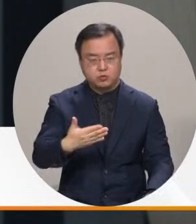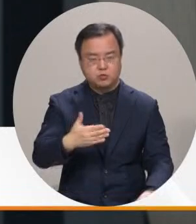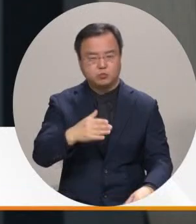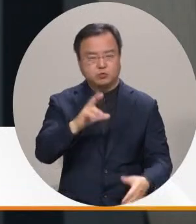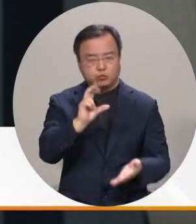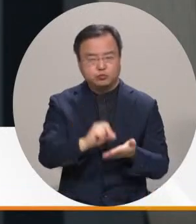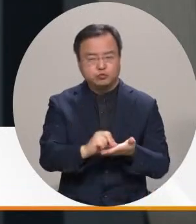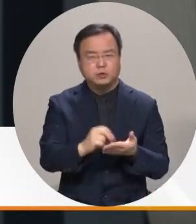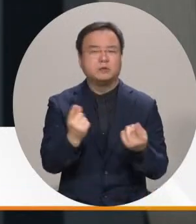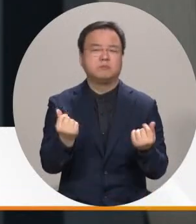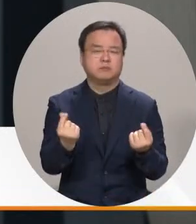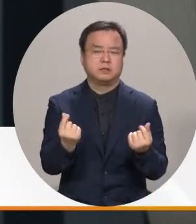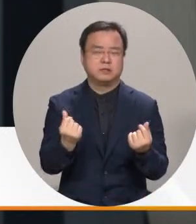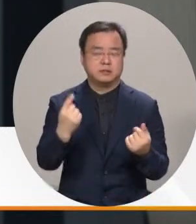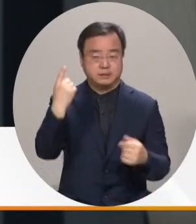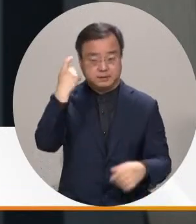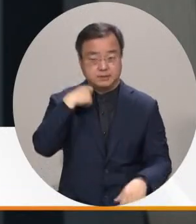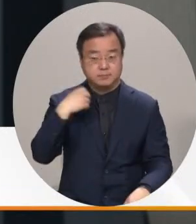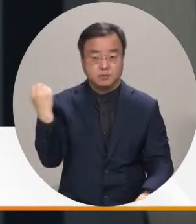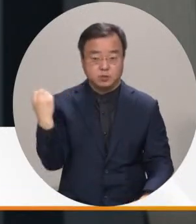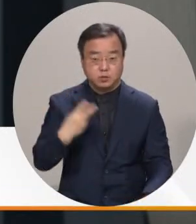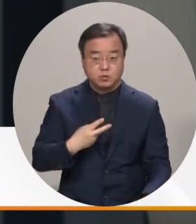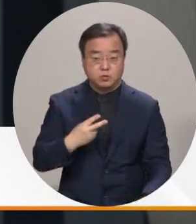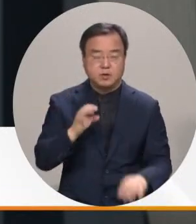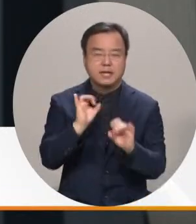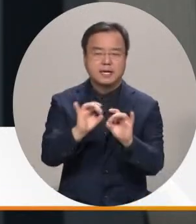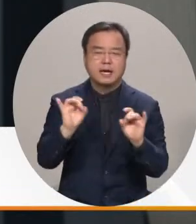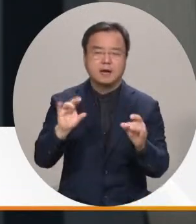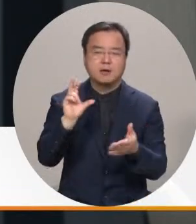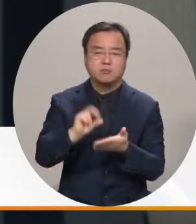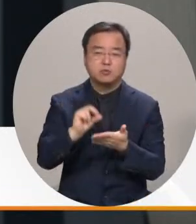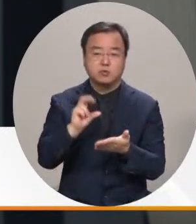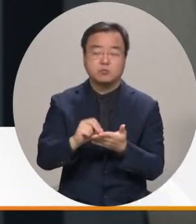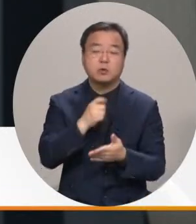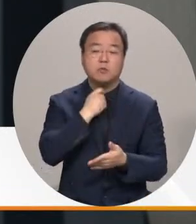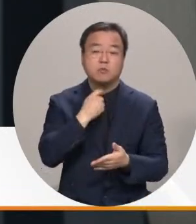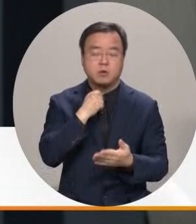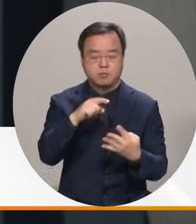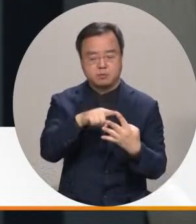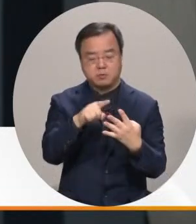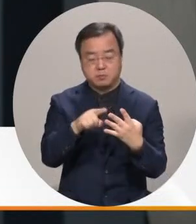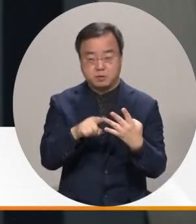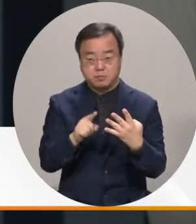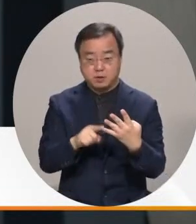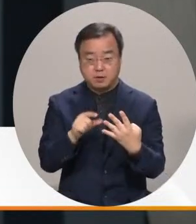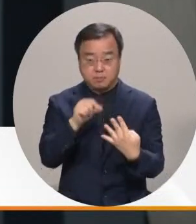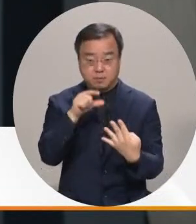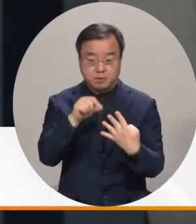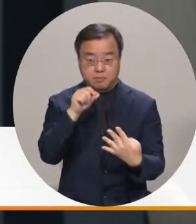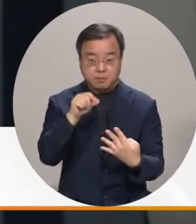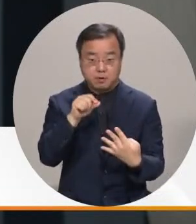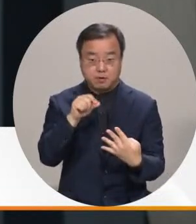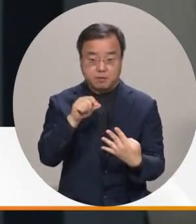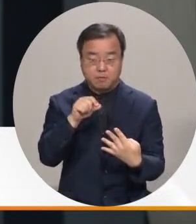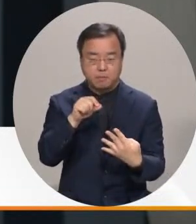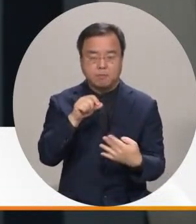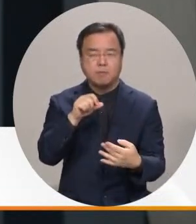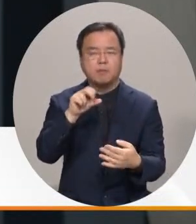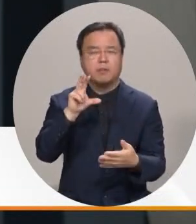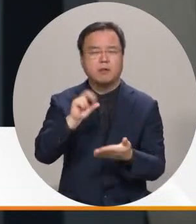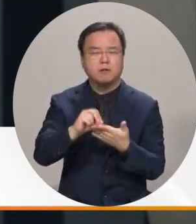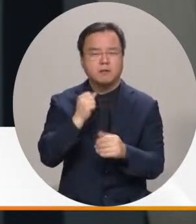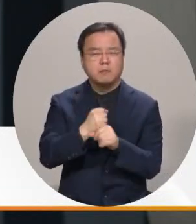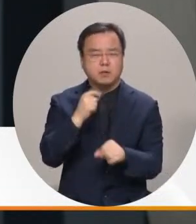했고요 그리고 또 문항 그 각 문항에서 요구하는 선지가 요구하는 출제 요소들도 그대로 활용을